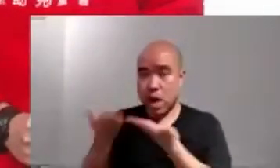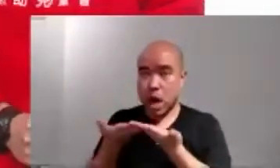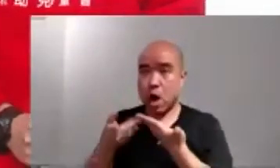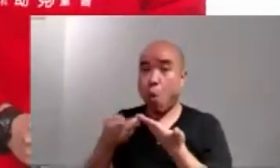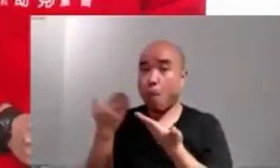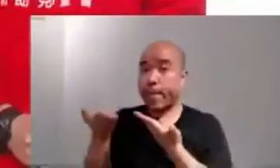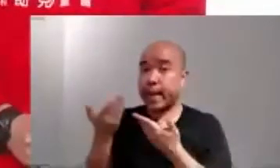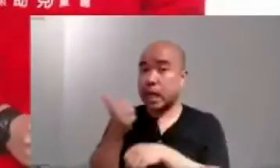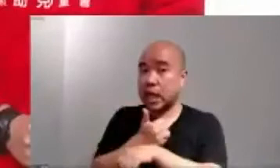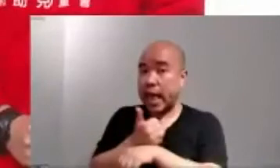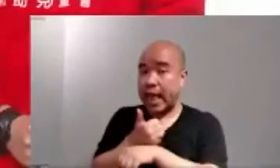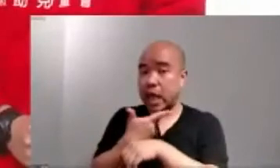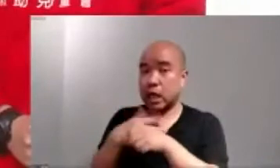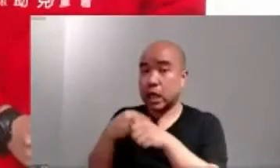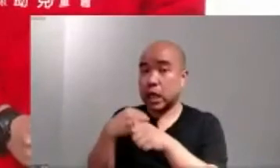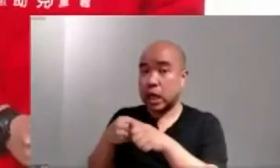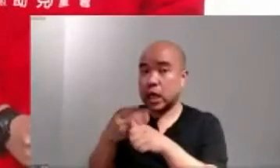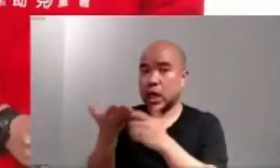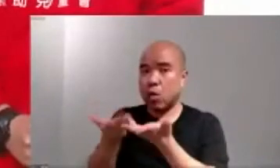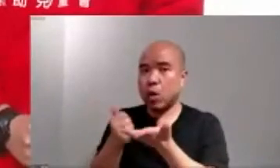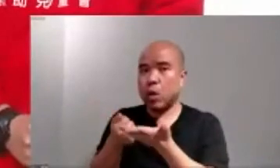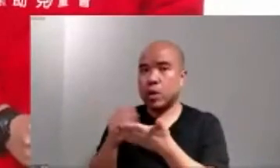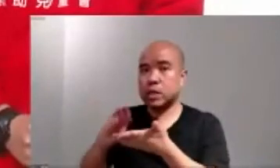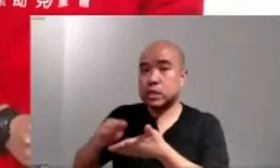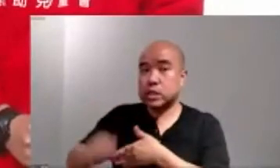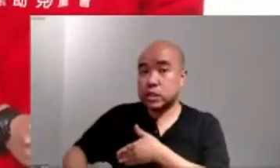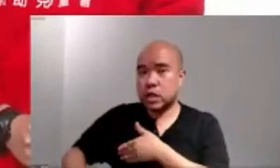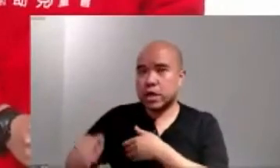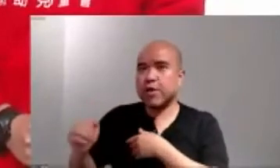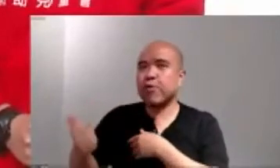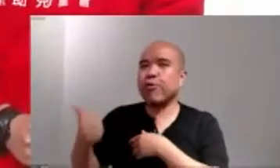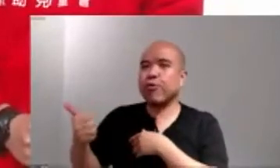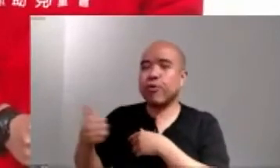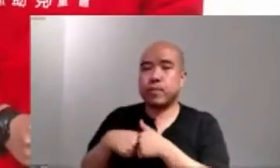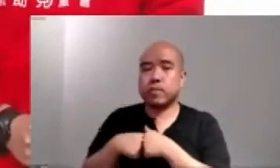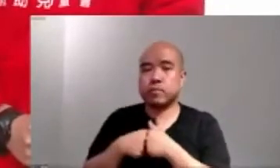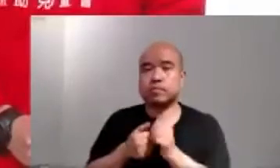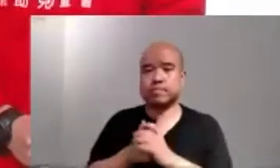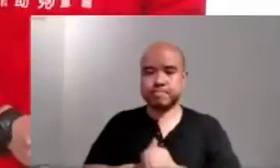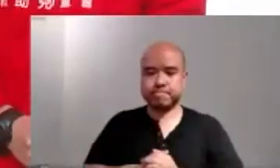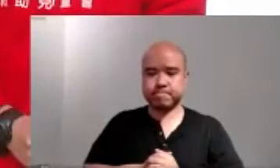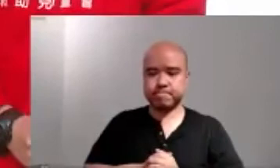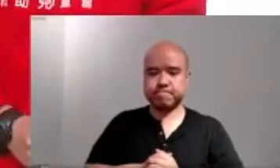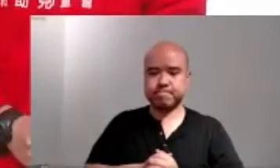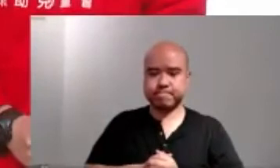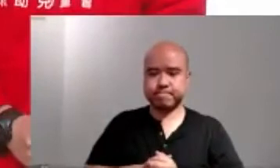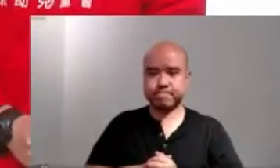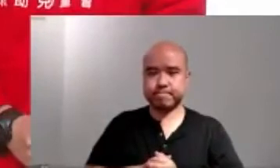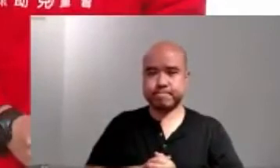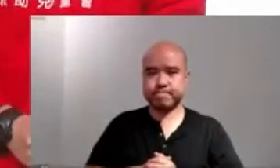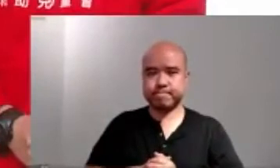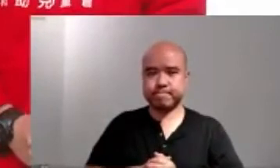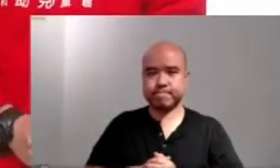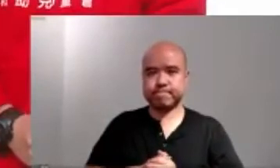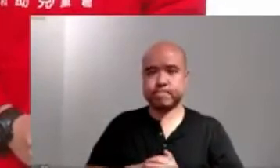友，從令到 SEN 嘅小朋友佢哋嘅發展權係得到更大嘅保障。咁我哋嘅今日分享就嚟到呢度，我哋而家將時間交俾下